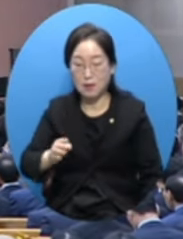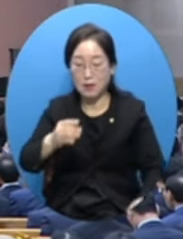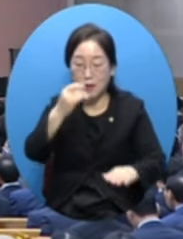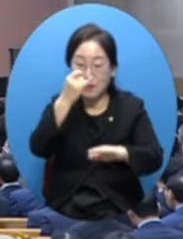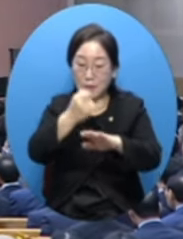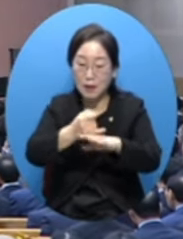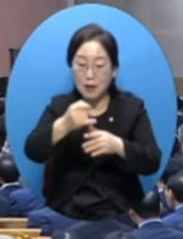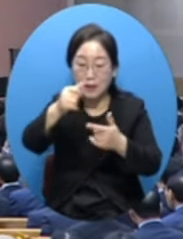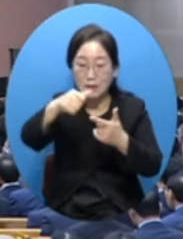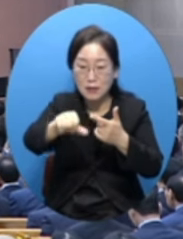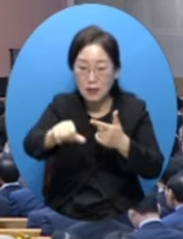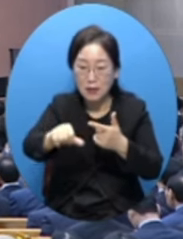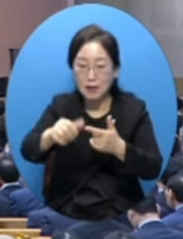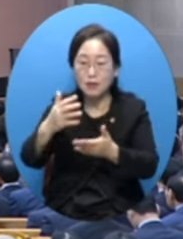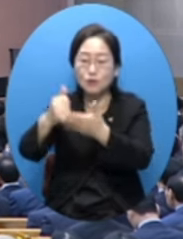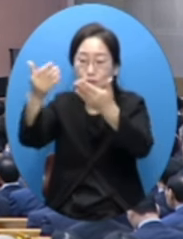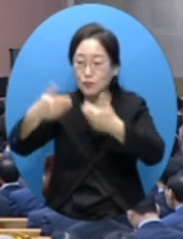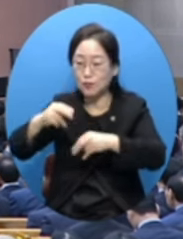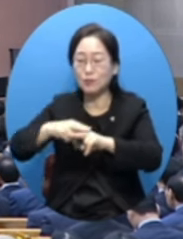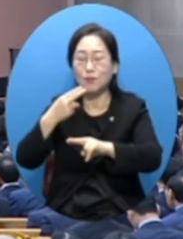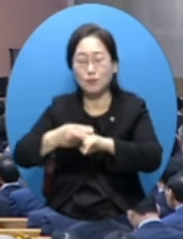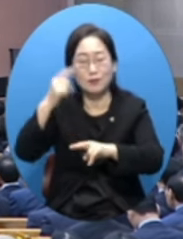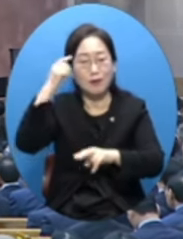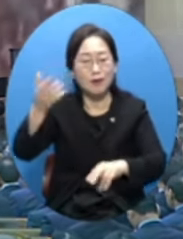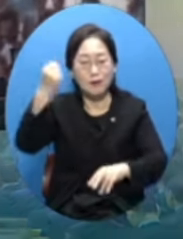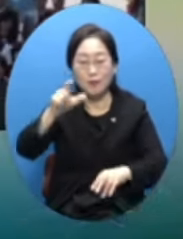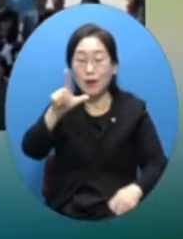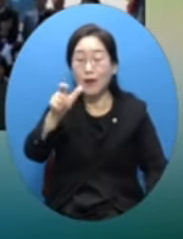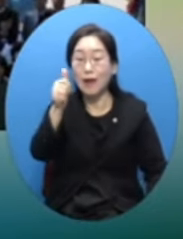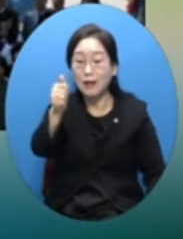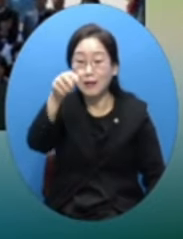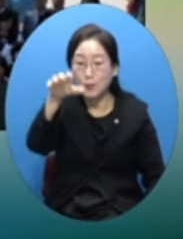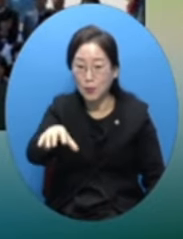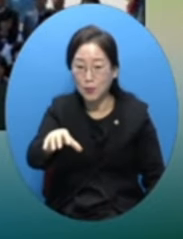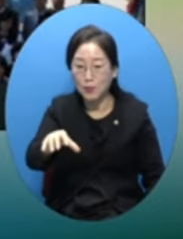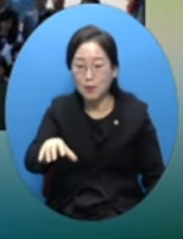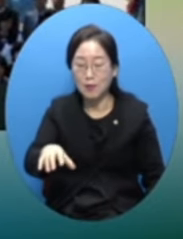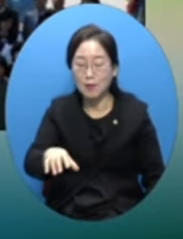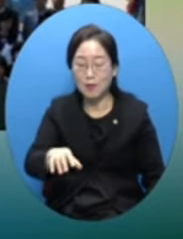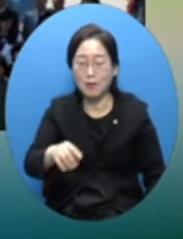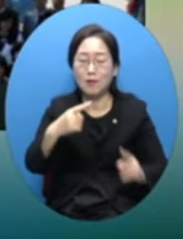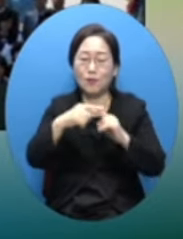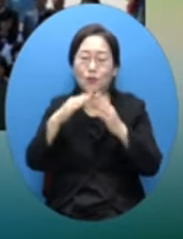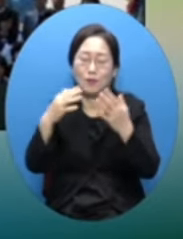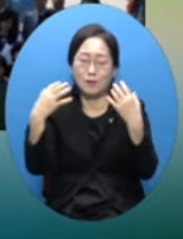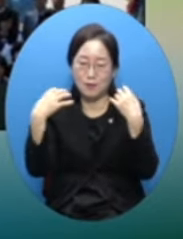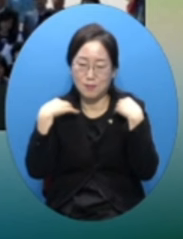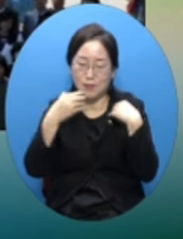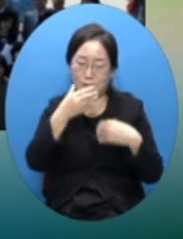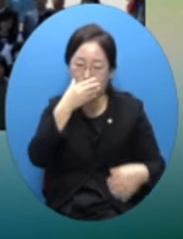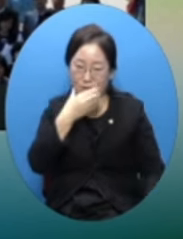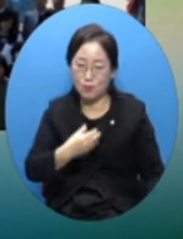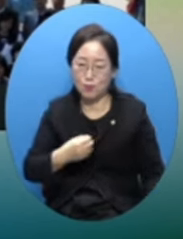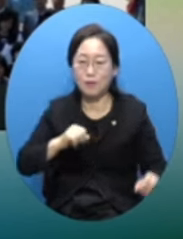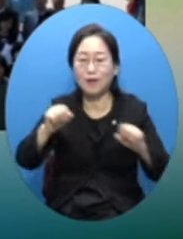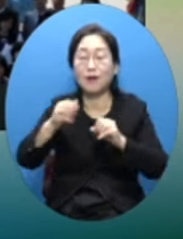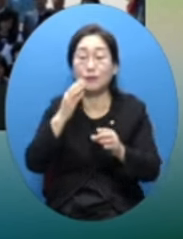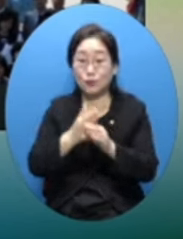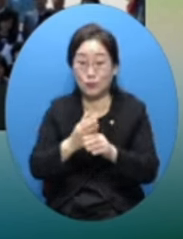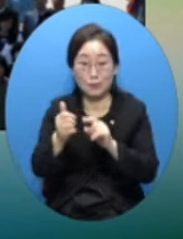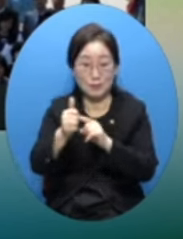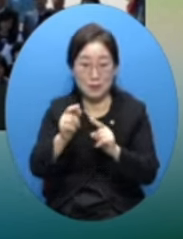여기고 LA 천안 청지교회 담임으로 행복하게 목회사역을 잘 감당하고 계십니다. 이렇게